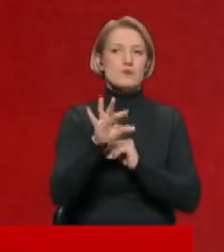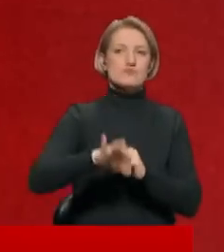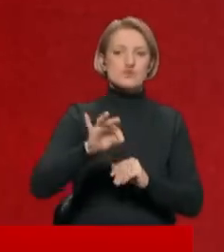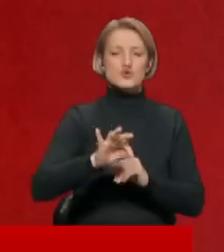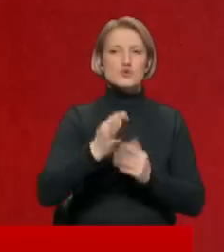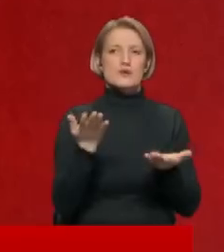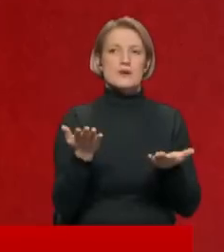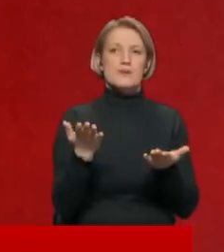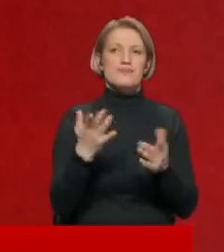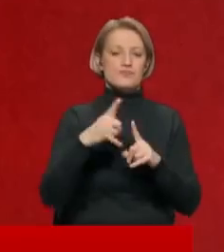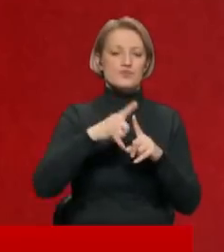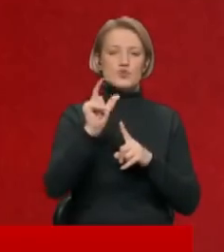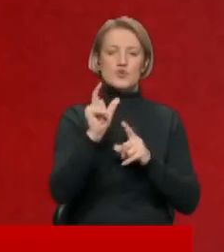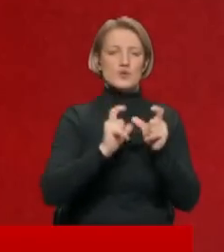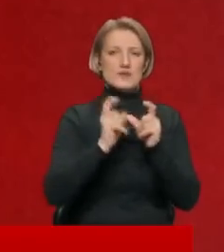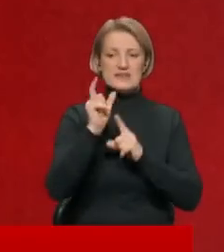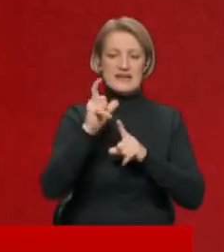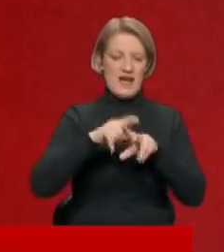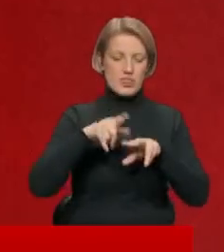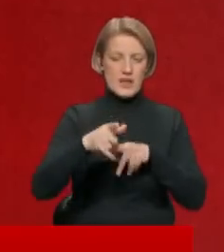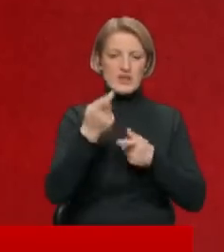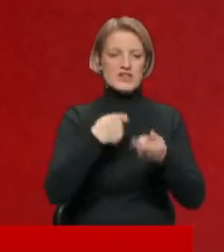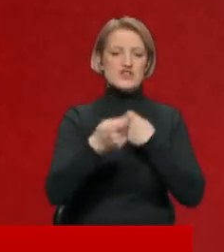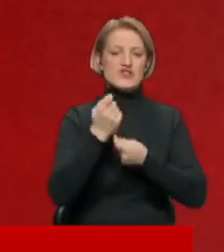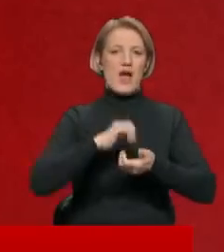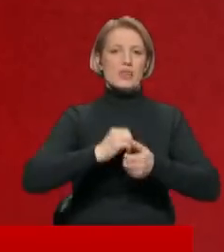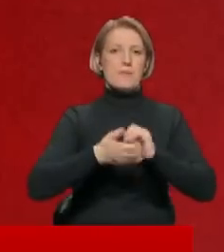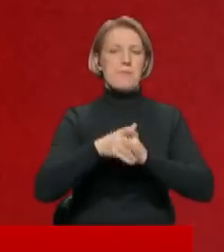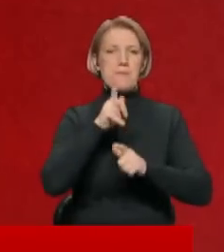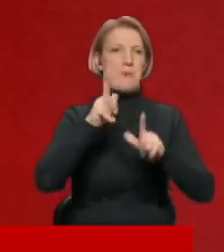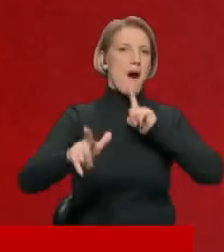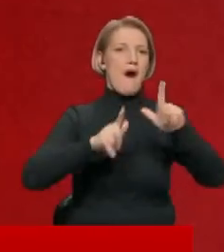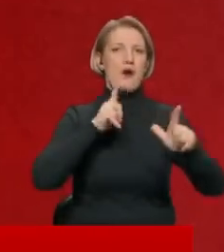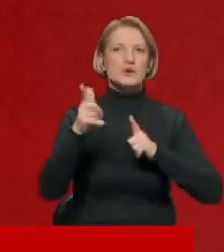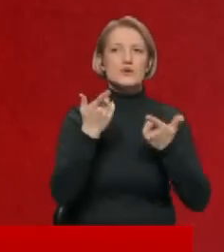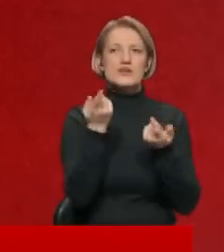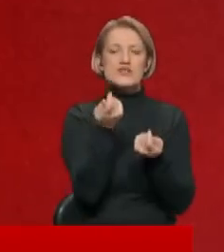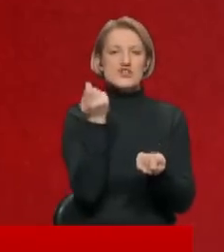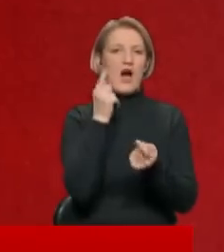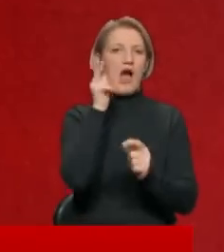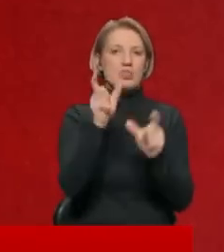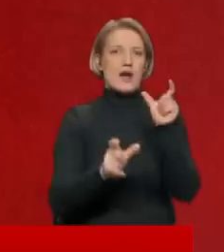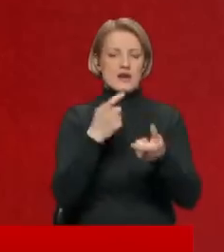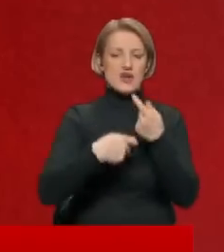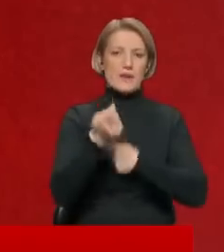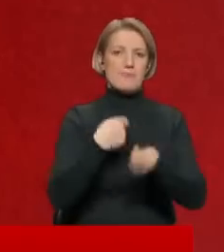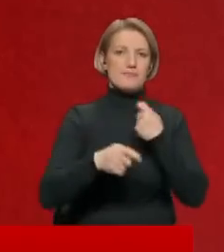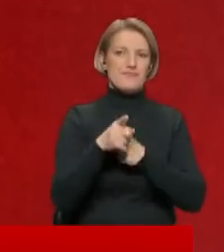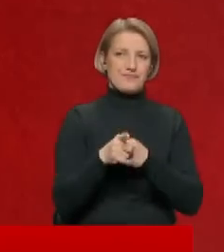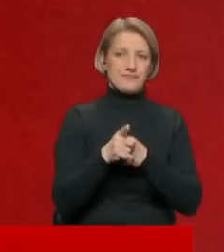toptan tüsiad'a Türk konfed'e işadamı örgütleri bas bas bağırıyor Yani iş adamlarının Ee